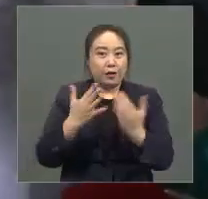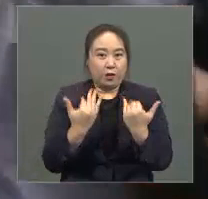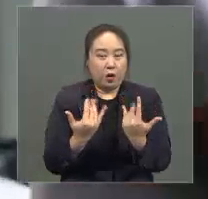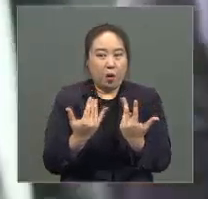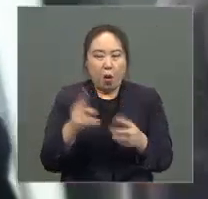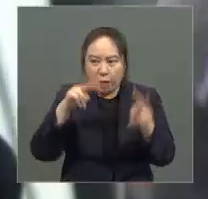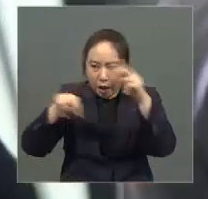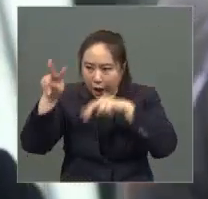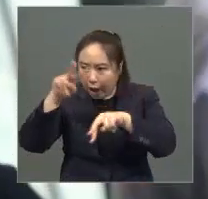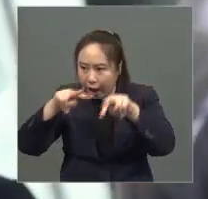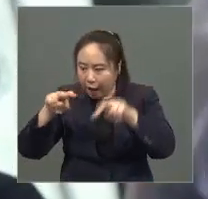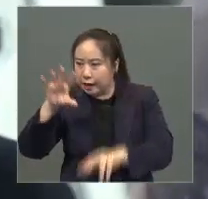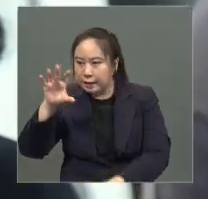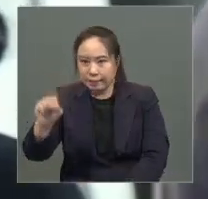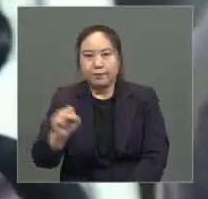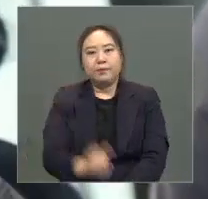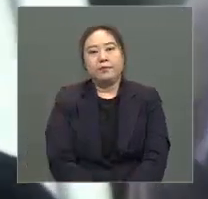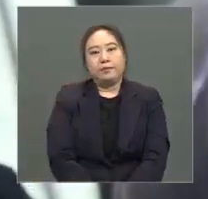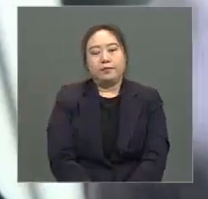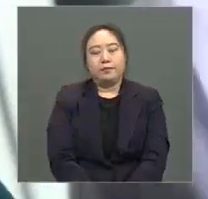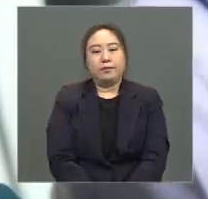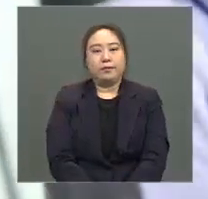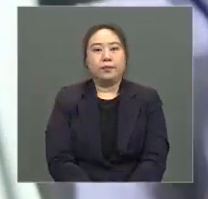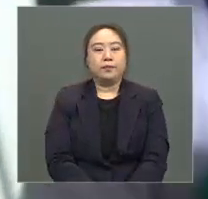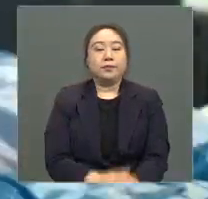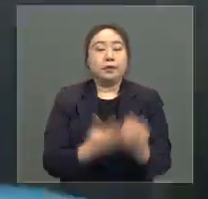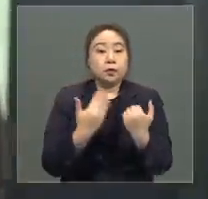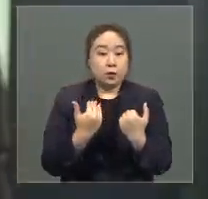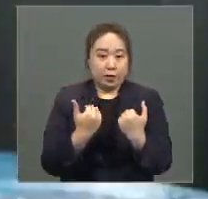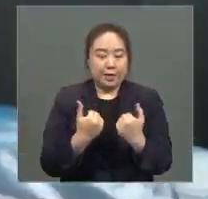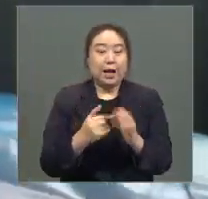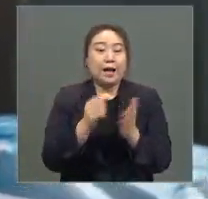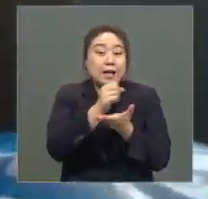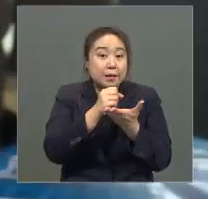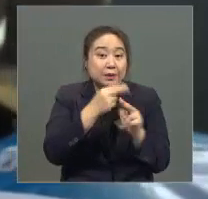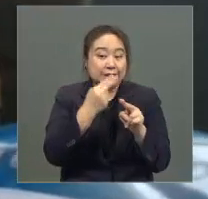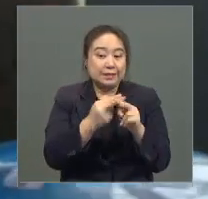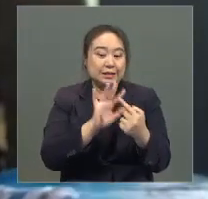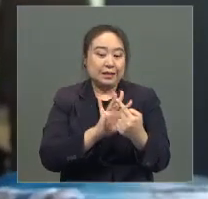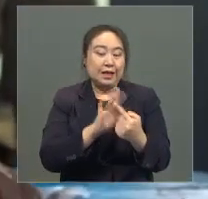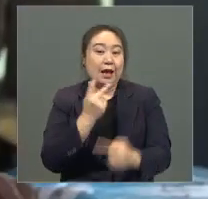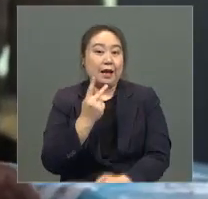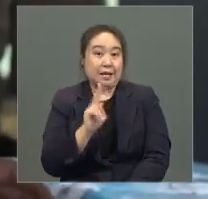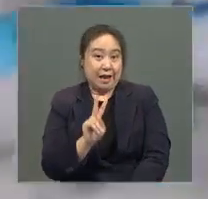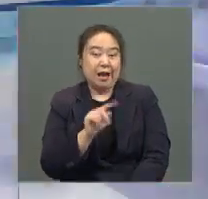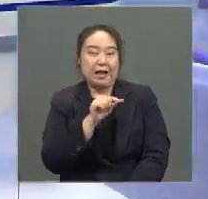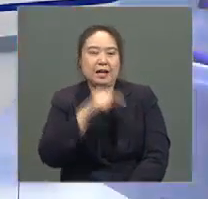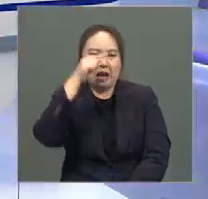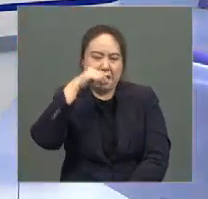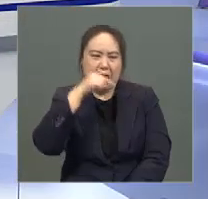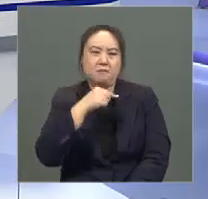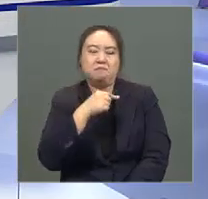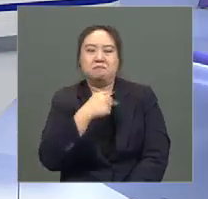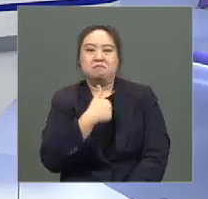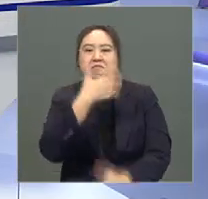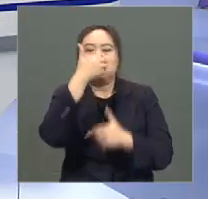ระหว่างติดตามตัวแล้วก็ขยายผลต่อไปค่ะค่ะก็คือคือยาเคหรือว่าเก๊ตตามินนะคะมั้ยนิยมในประเทศไทย